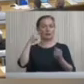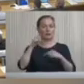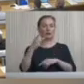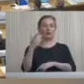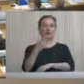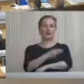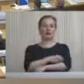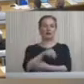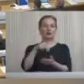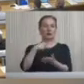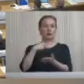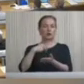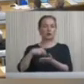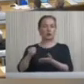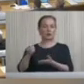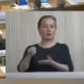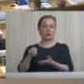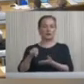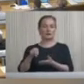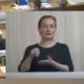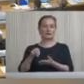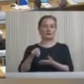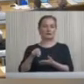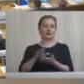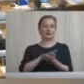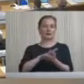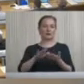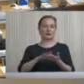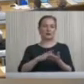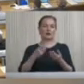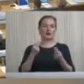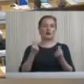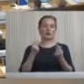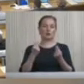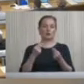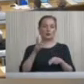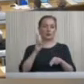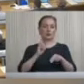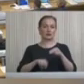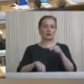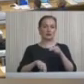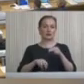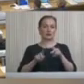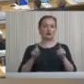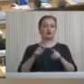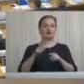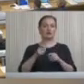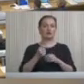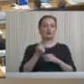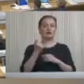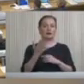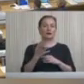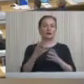Дякую. Колеги, наголошую, що відповідно до вимог статті 59.1 Закону України про місцеве самоврядування